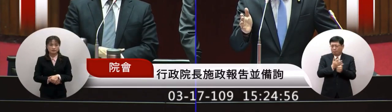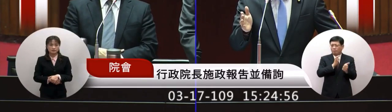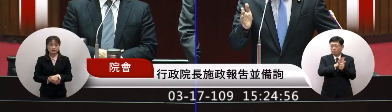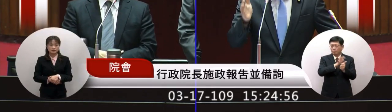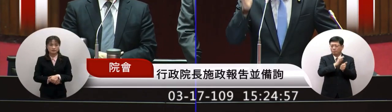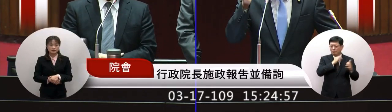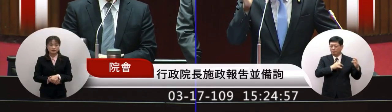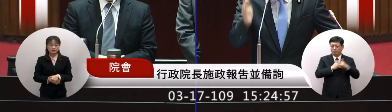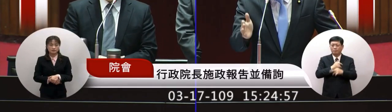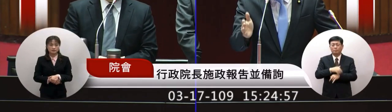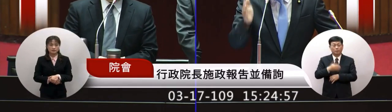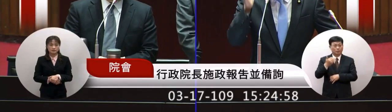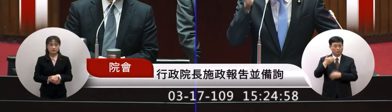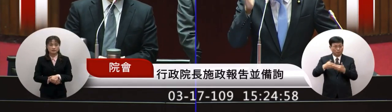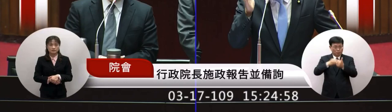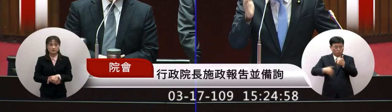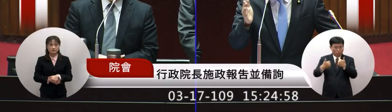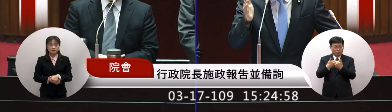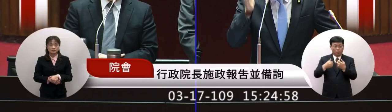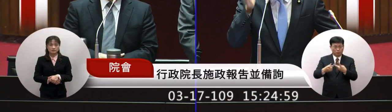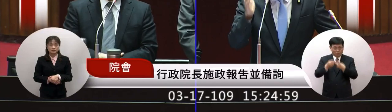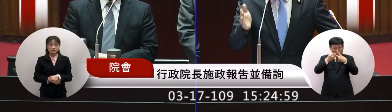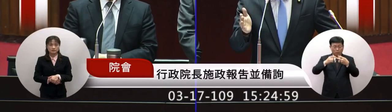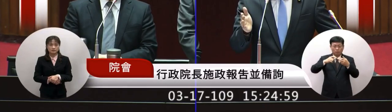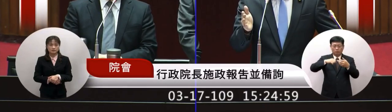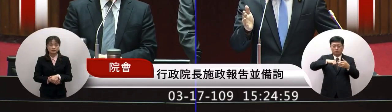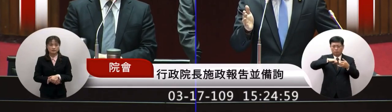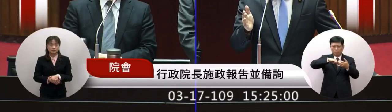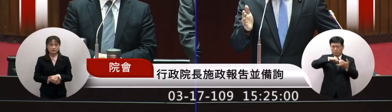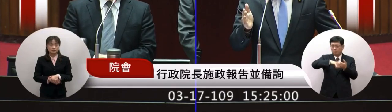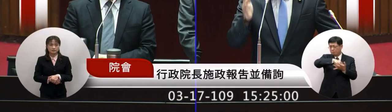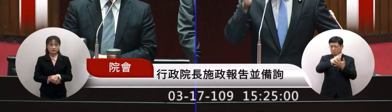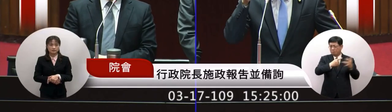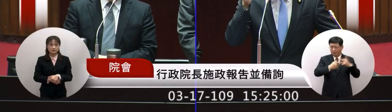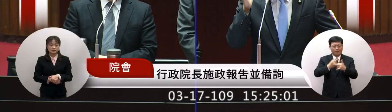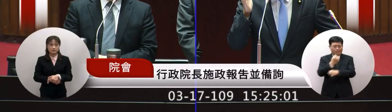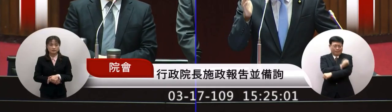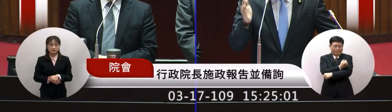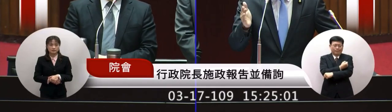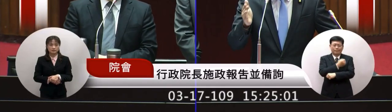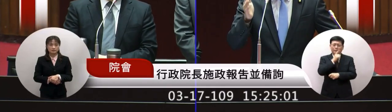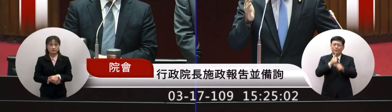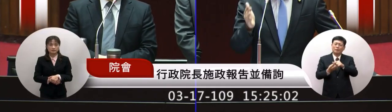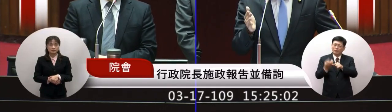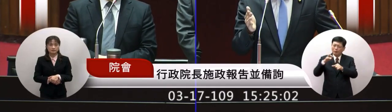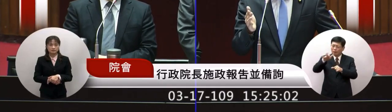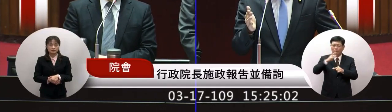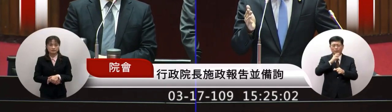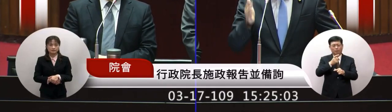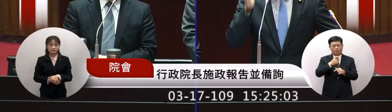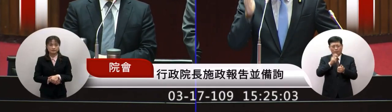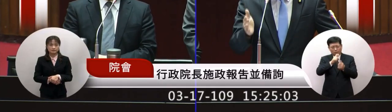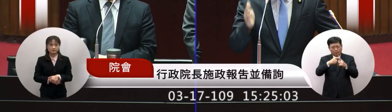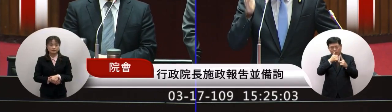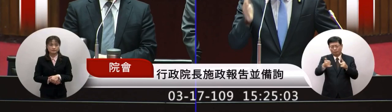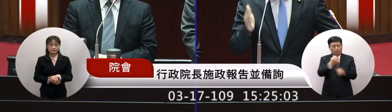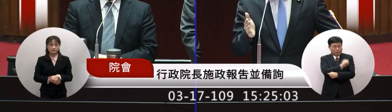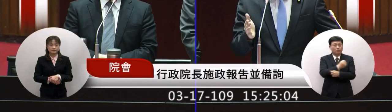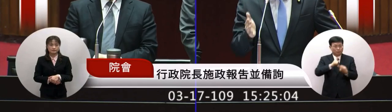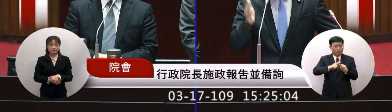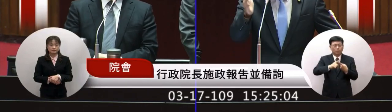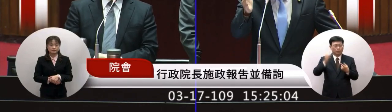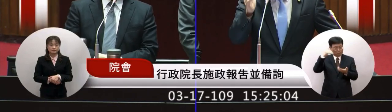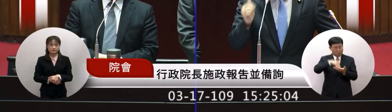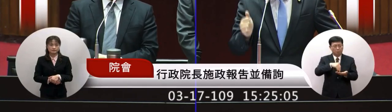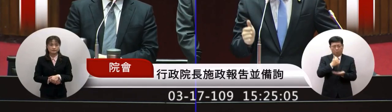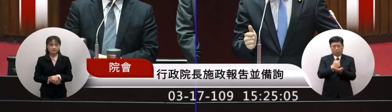回来。陆委会第二波的包机虽然很辛苦，华航我们的检疫人都很辛苦，但是至少人回